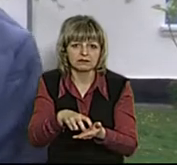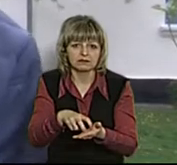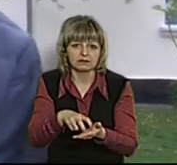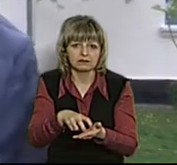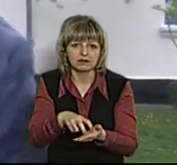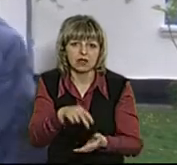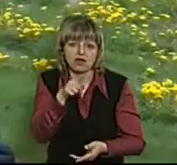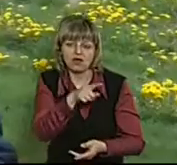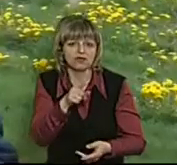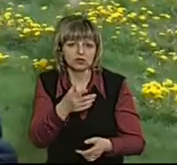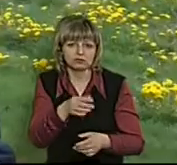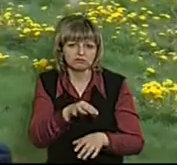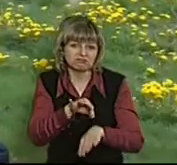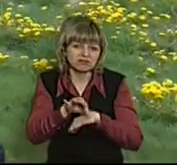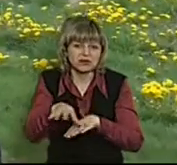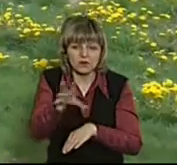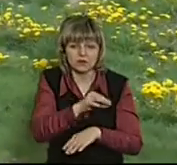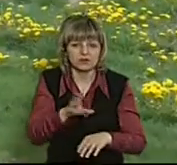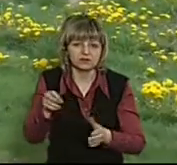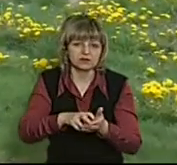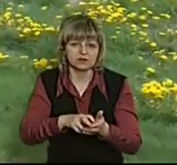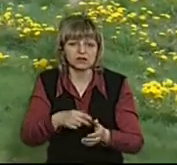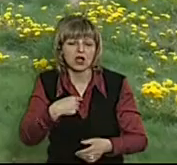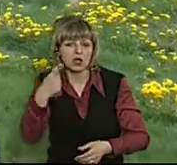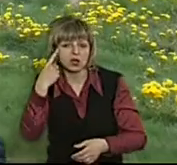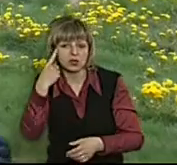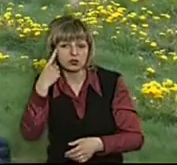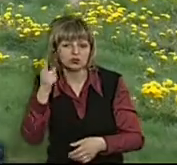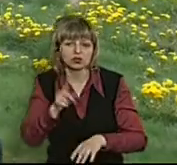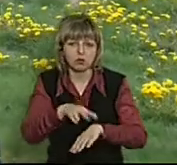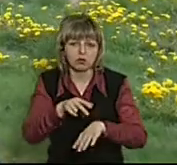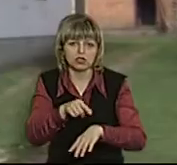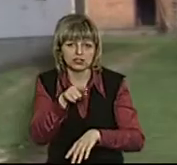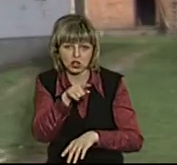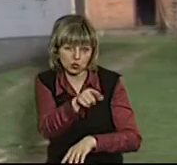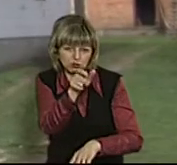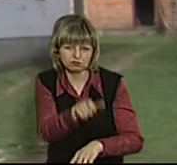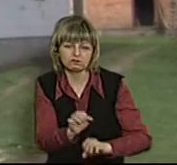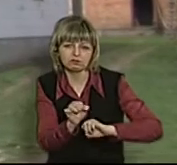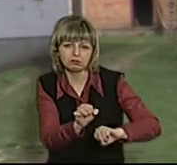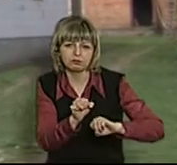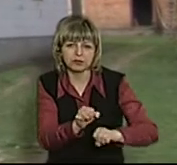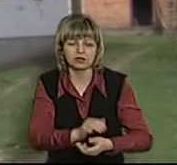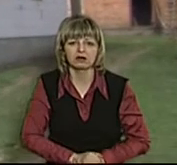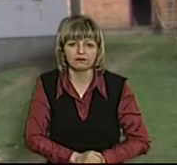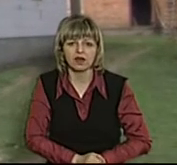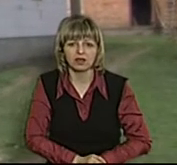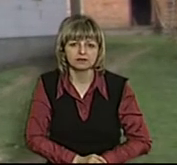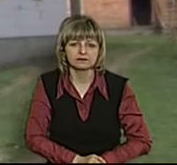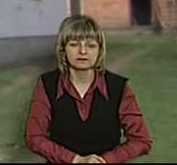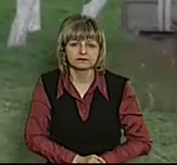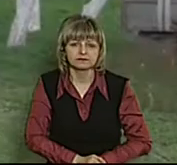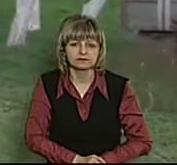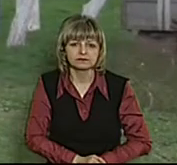то кожен боїться. Ми так думаємо, що поліція його прикриває. Построїли хату для себе.